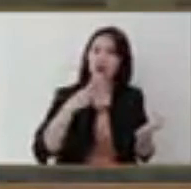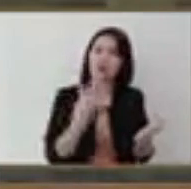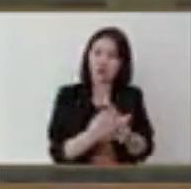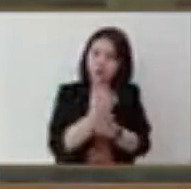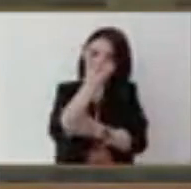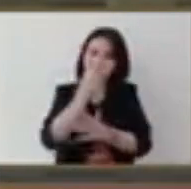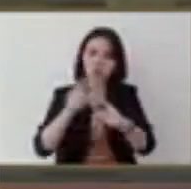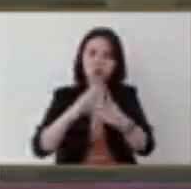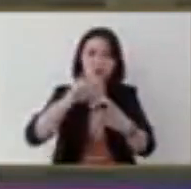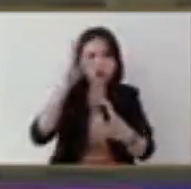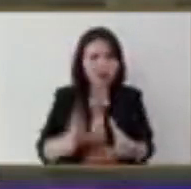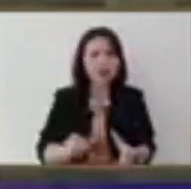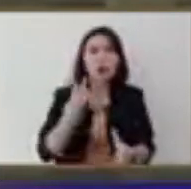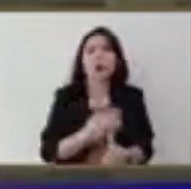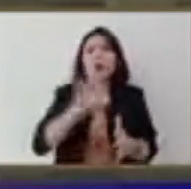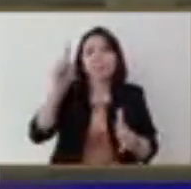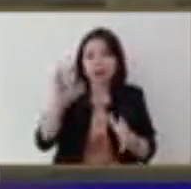yung pagyamanin.